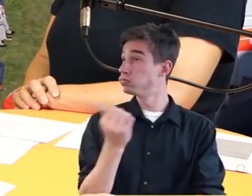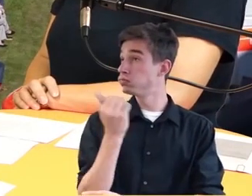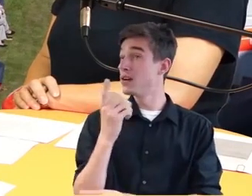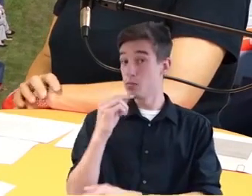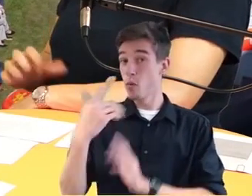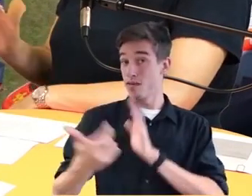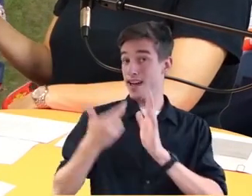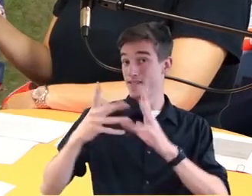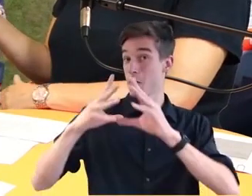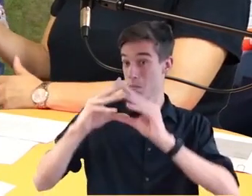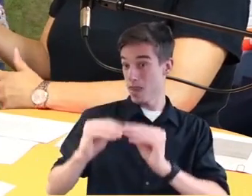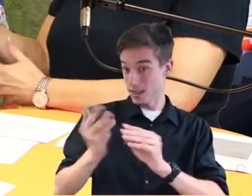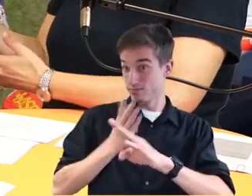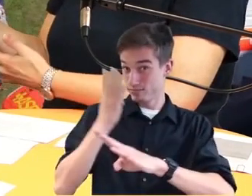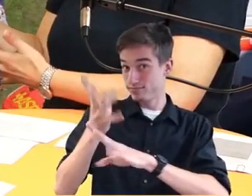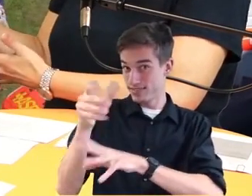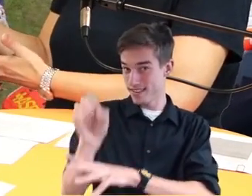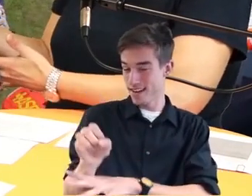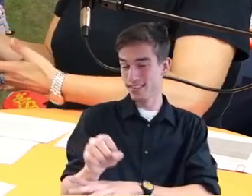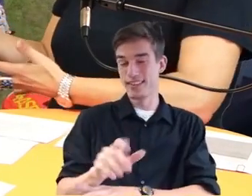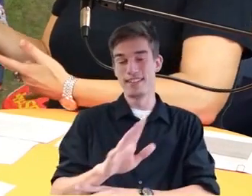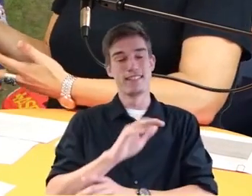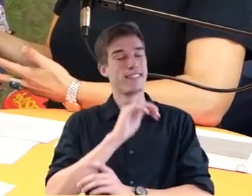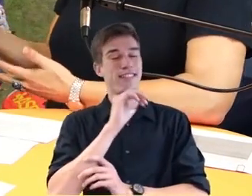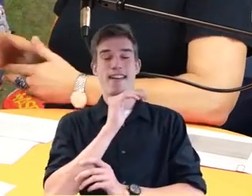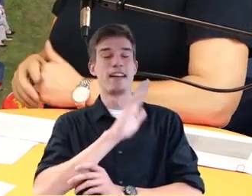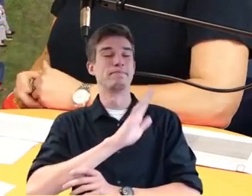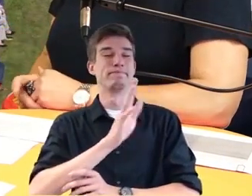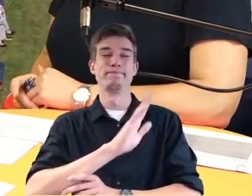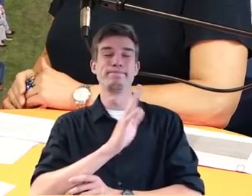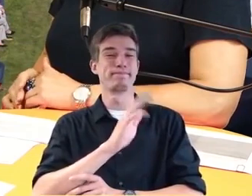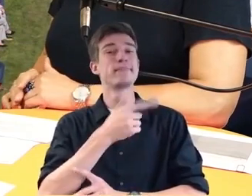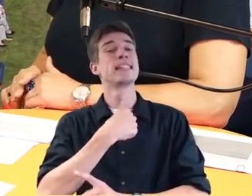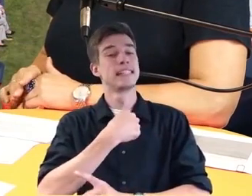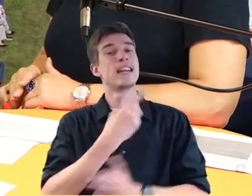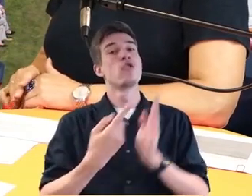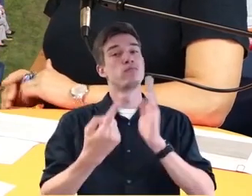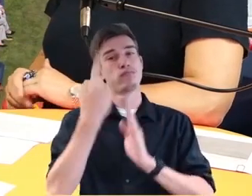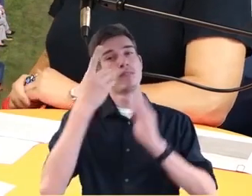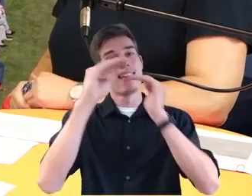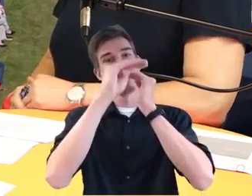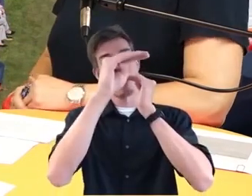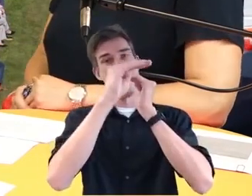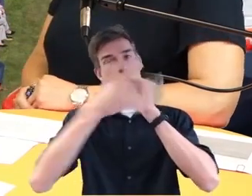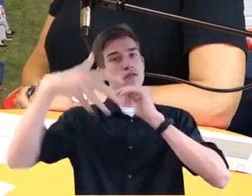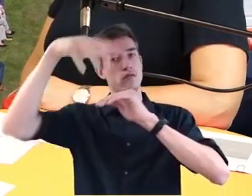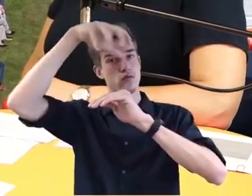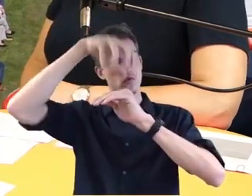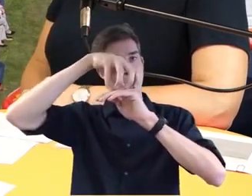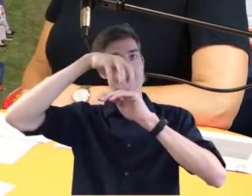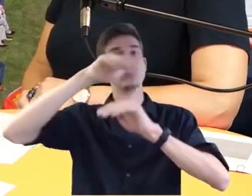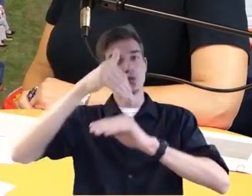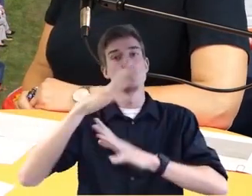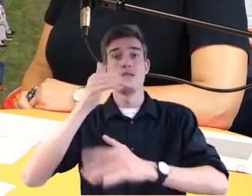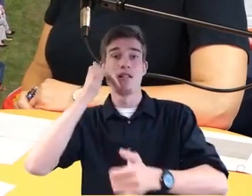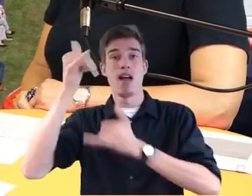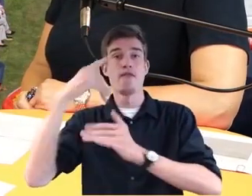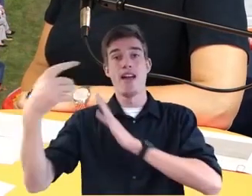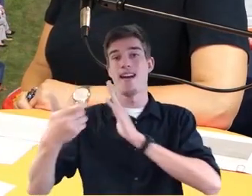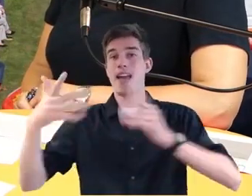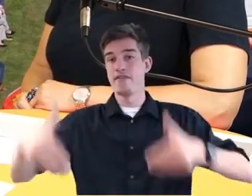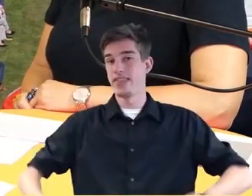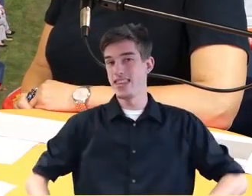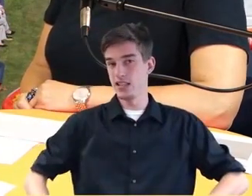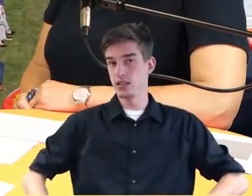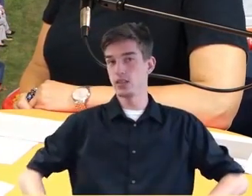platten Reifen ist Nein. Nein, wir haben ein Ersatzrad oben auf dem Dach. Die kommunalen Feuerwehren rufen dann den Reifendienst,